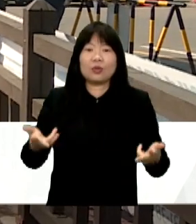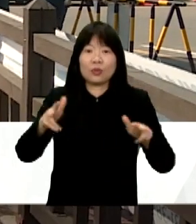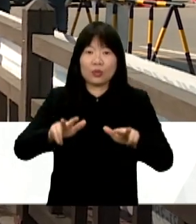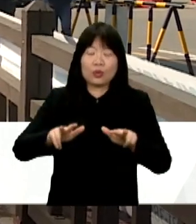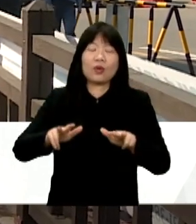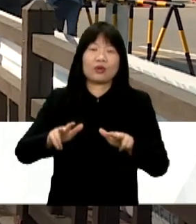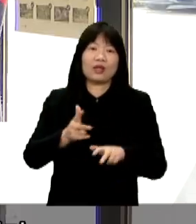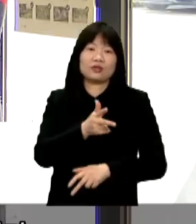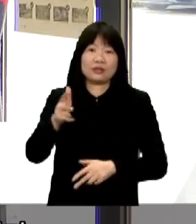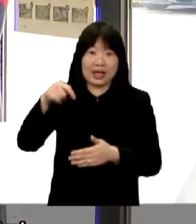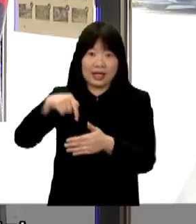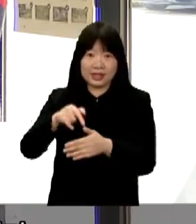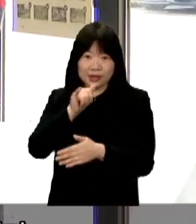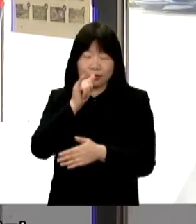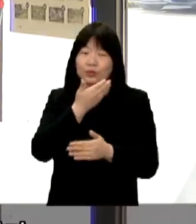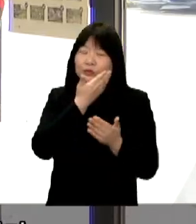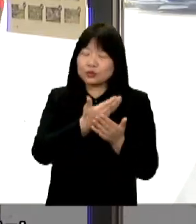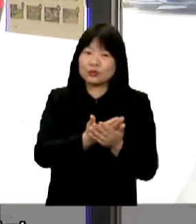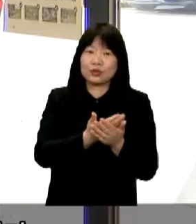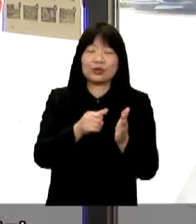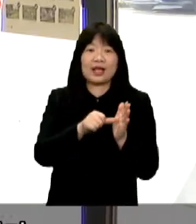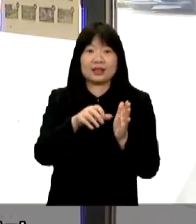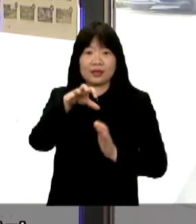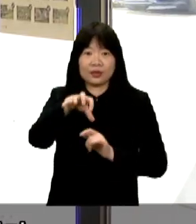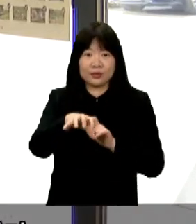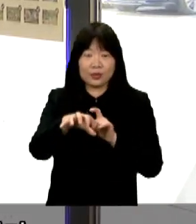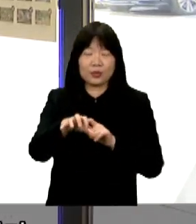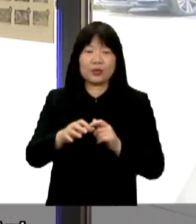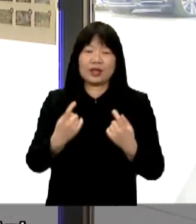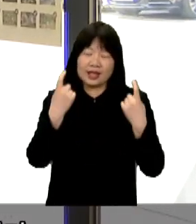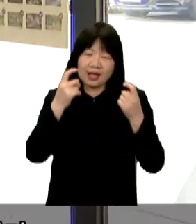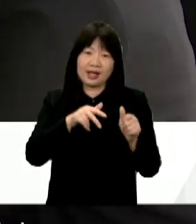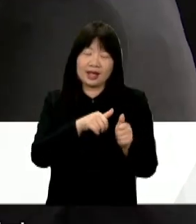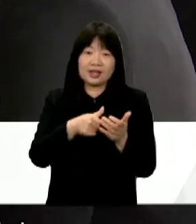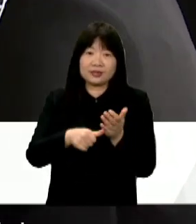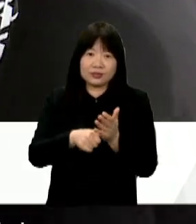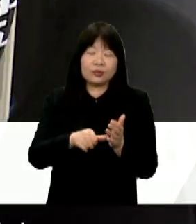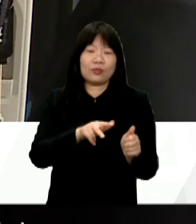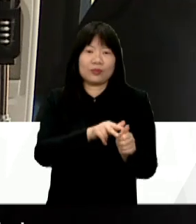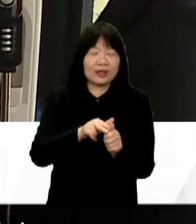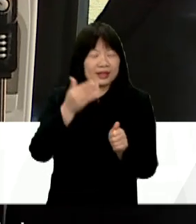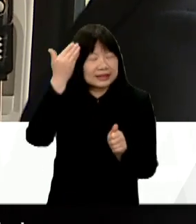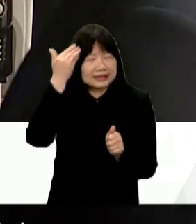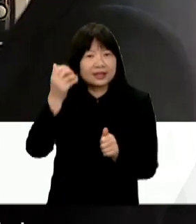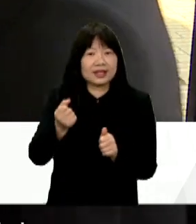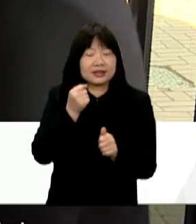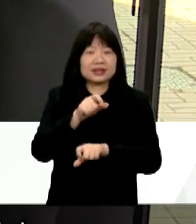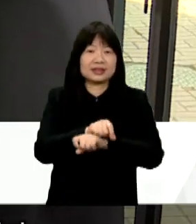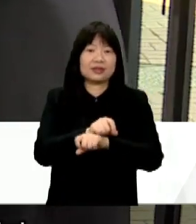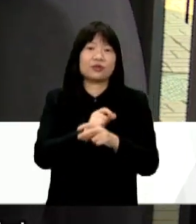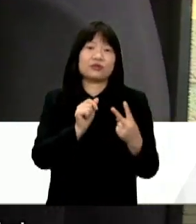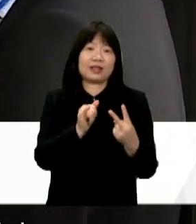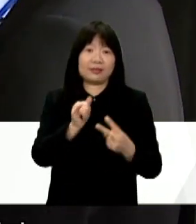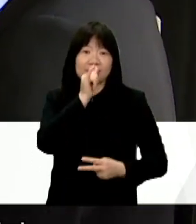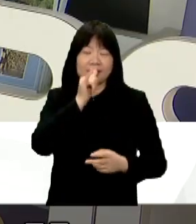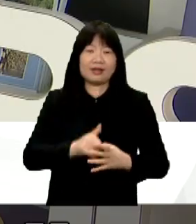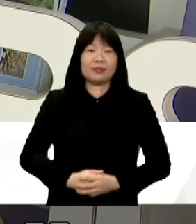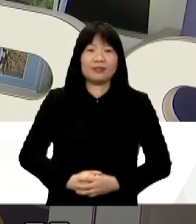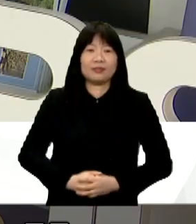공영주차장 내에 위치해 있으며 안양의 주요 명소와 관광 자원에 대한 전문 지식을 갖춘 안내 직원 2명이 상주해